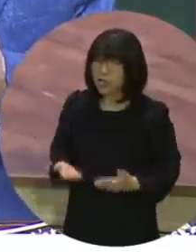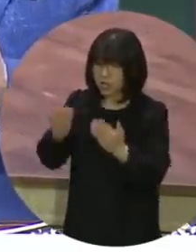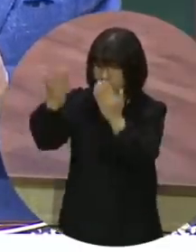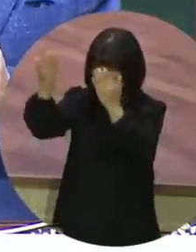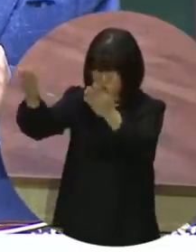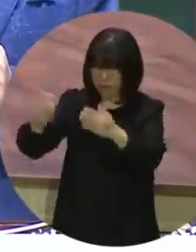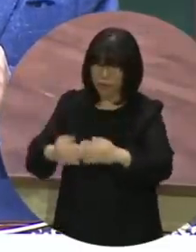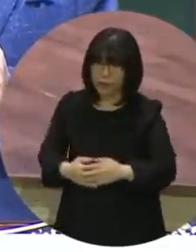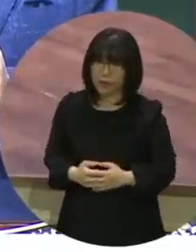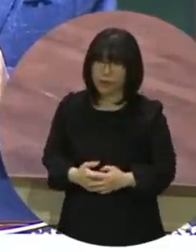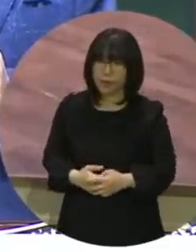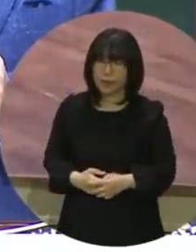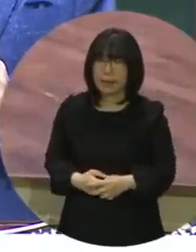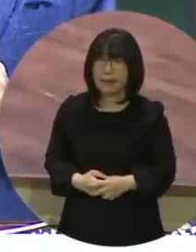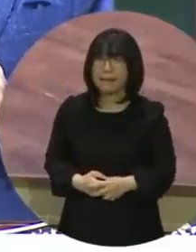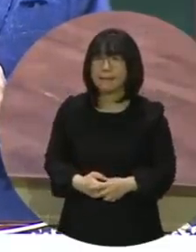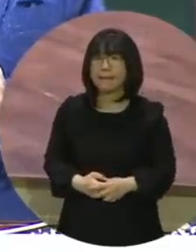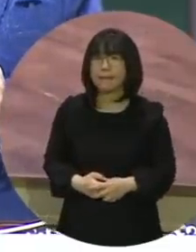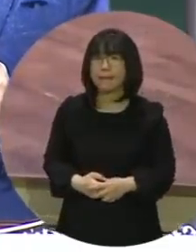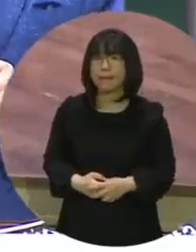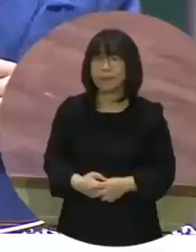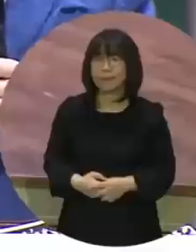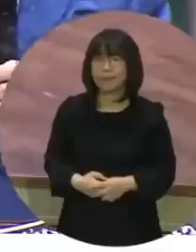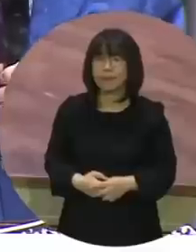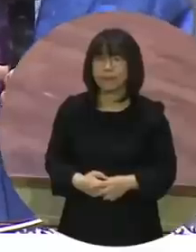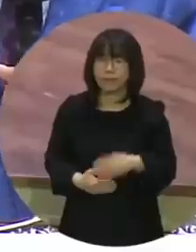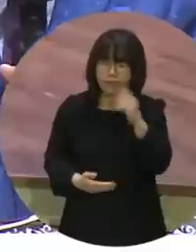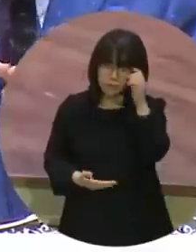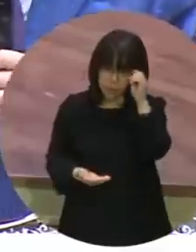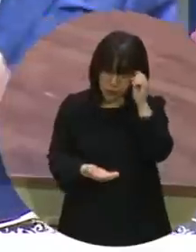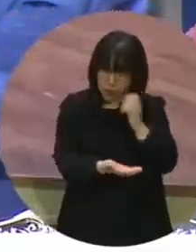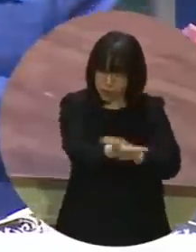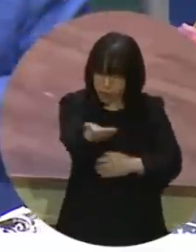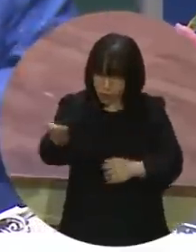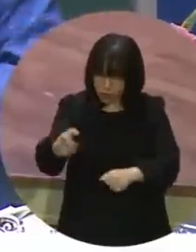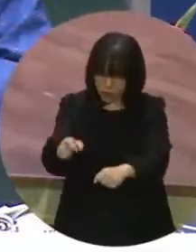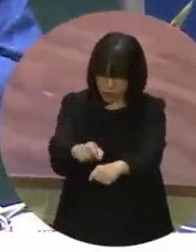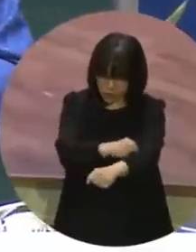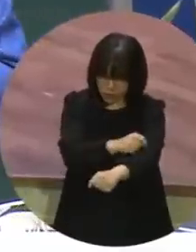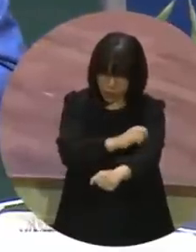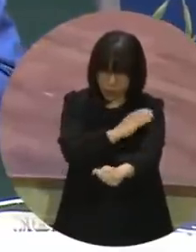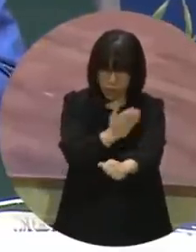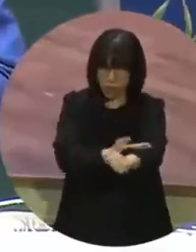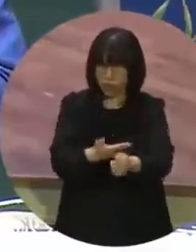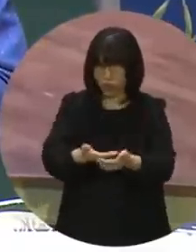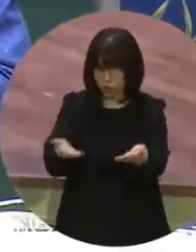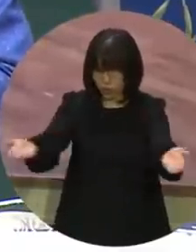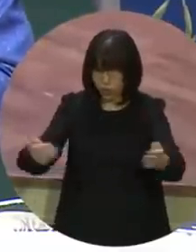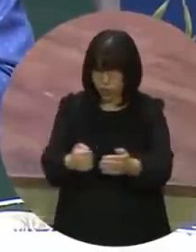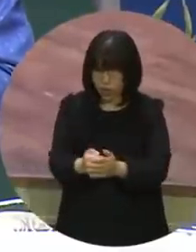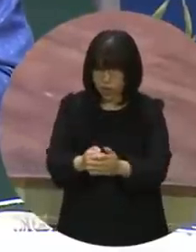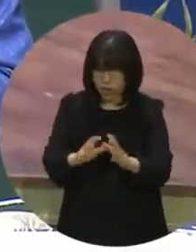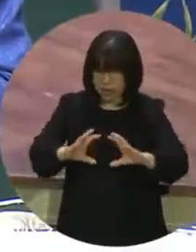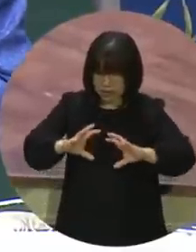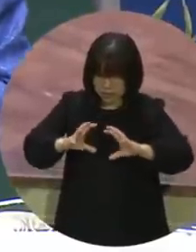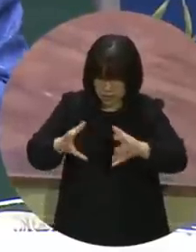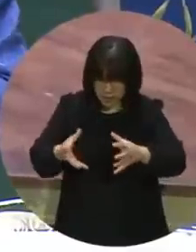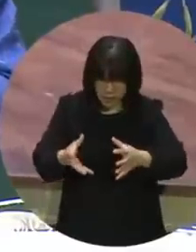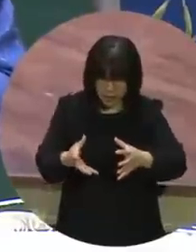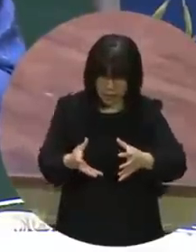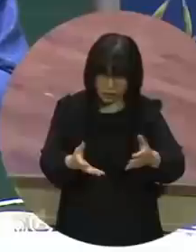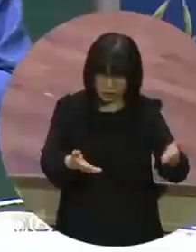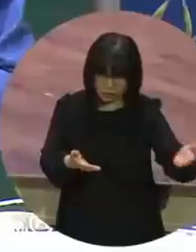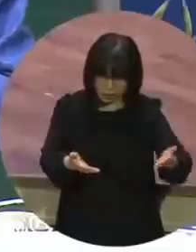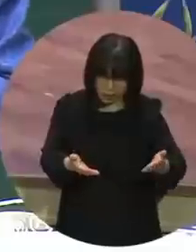없어요. 참, 우리 얼마나 엄청난 특권 받은지 몰라요. 아니, 세상 사람도 다 가진 거, 그거 가지고 영원한